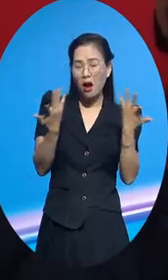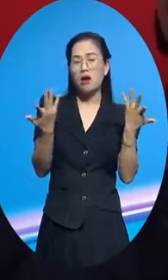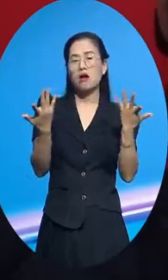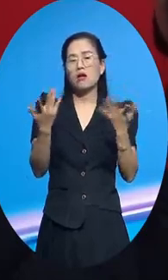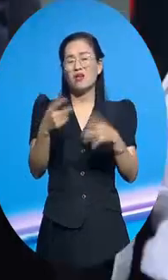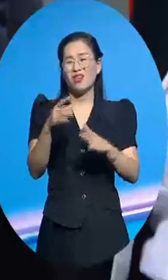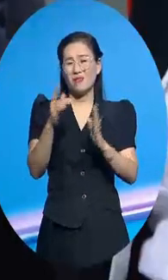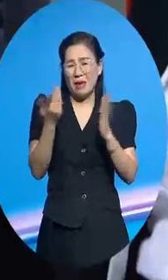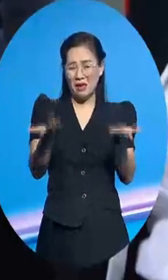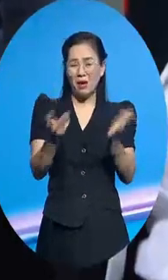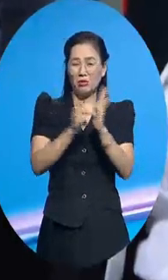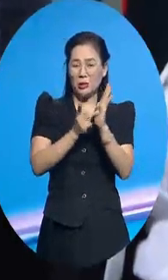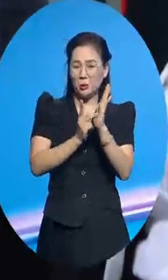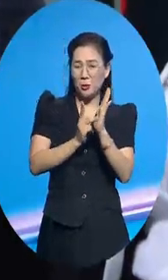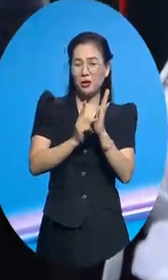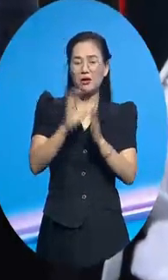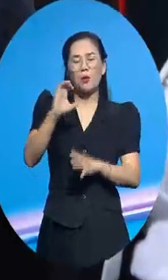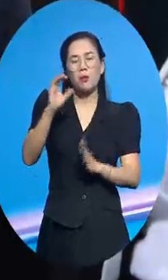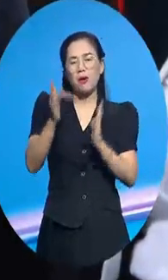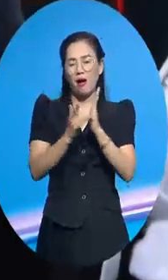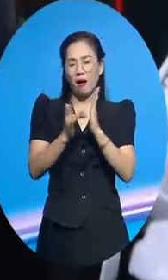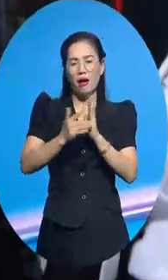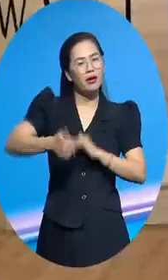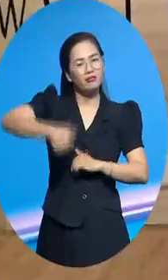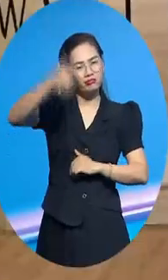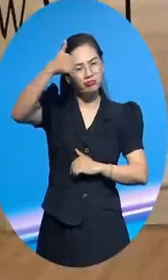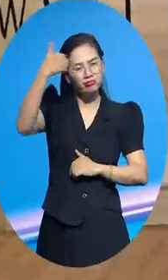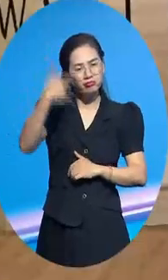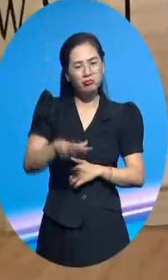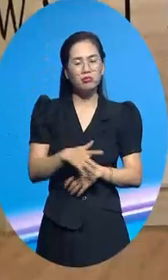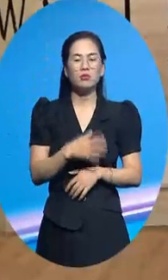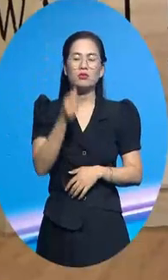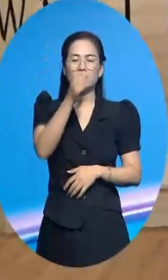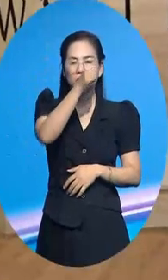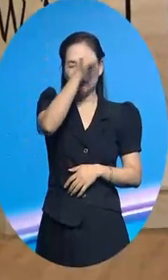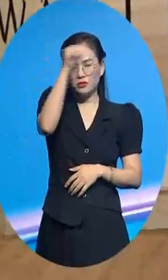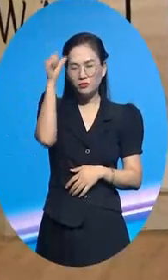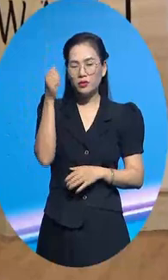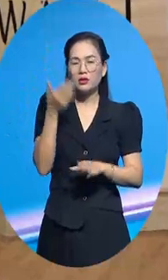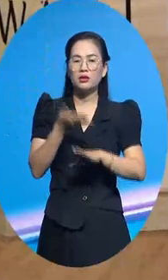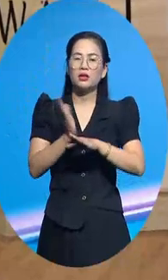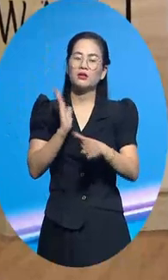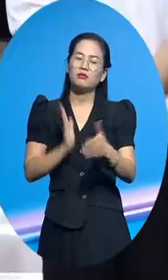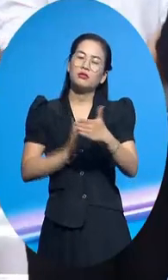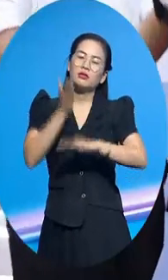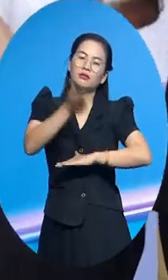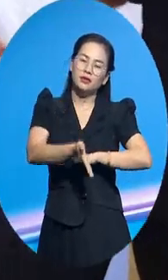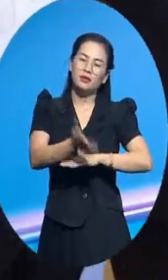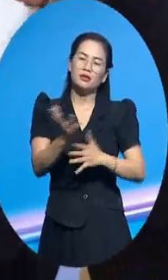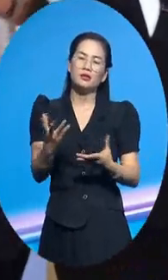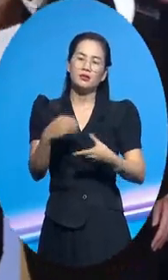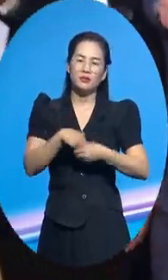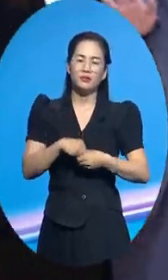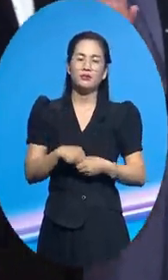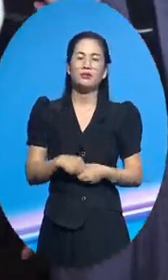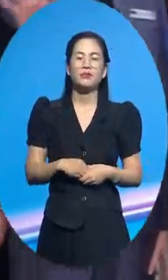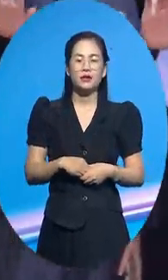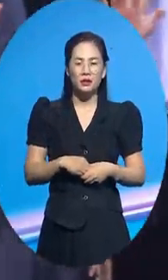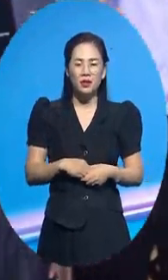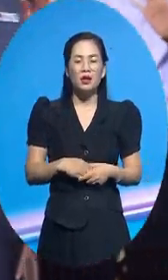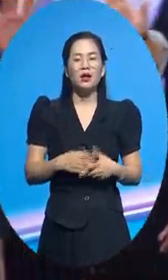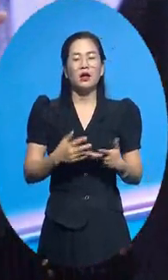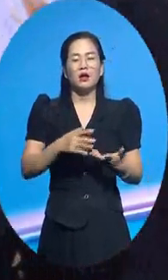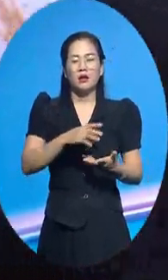công nghệ được kết hợp cùng nhau, cũng như chuẩn bị cho những nghề nghiệp có thể chưa tồn tại. Ấn tượng với không gian công nghệ tại Swinburne Việt